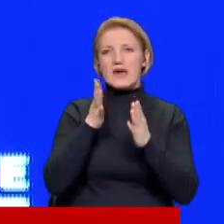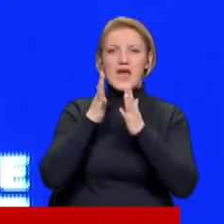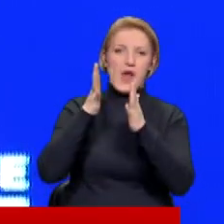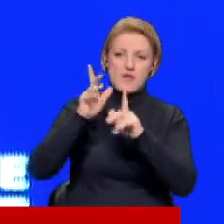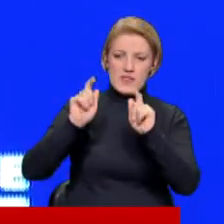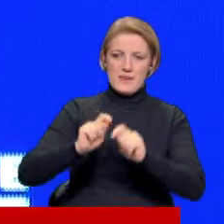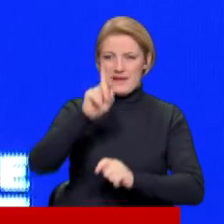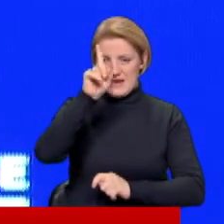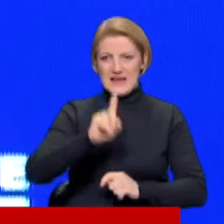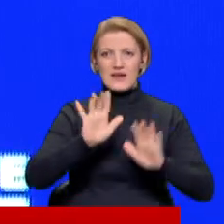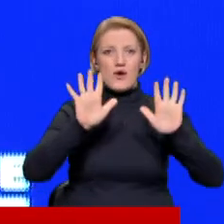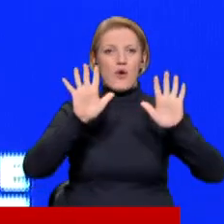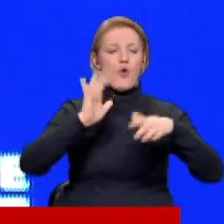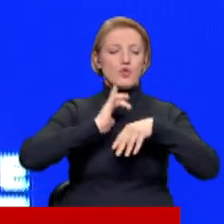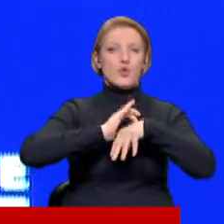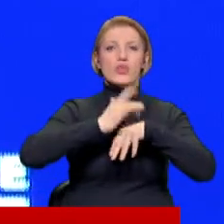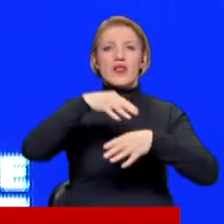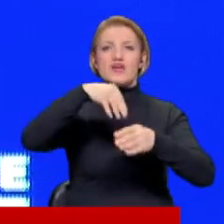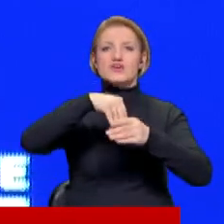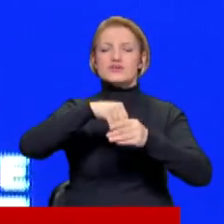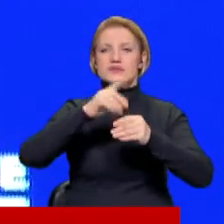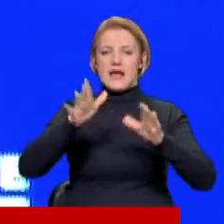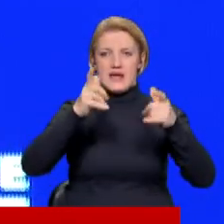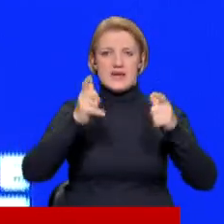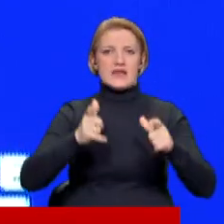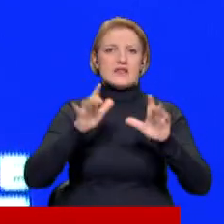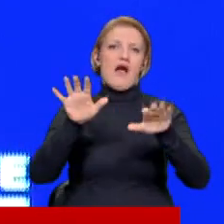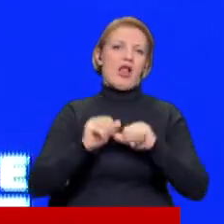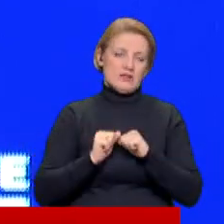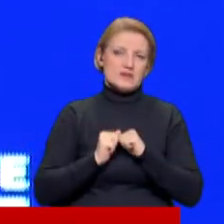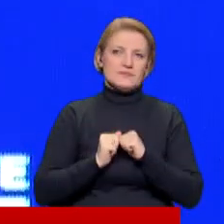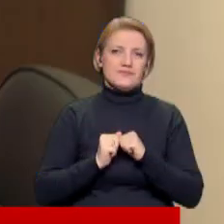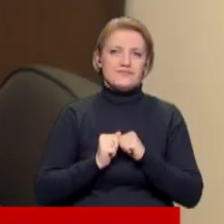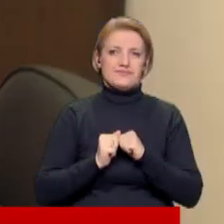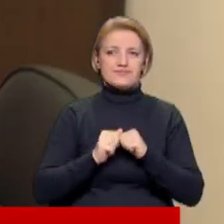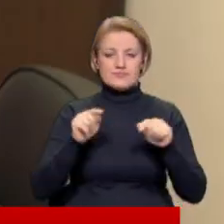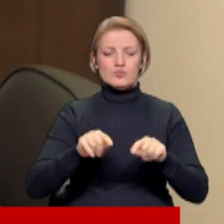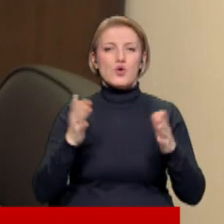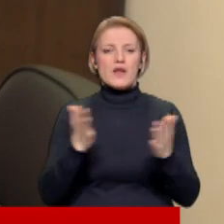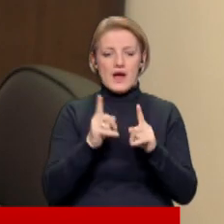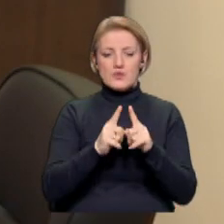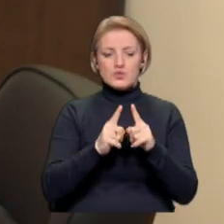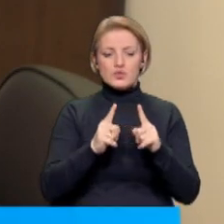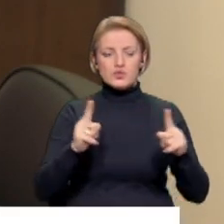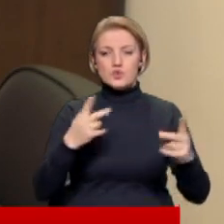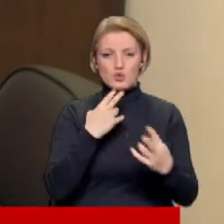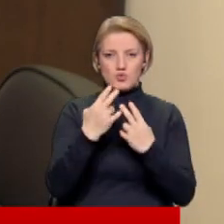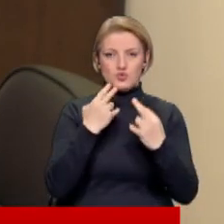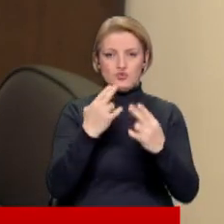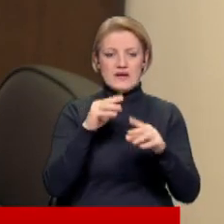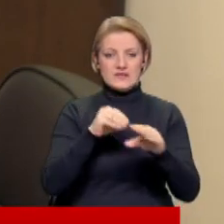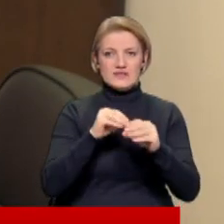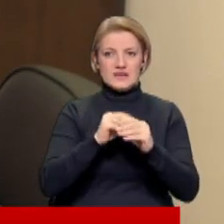yapan ilk on Ülkesi arasındaki yerini almasını sağlamaktır bu kadar uzun bir konuşma içerisinde